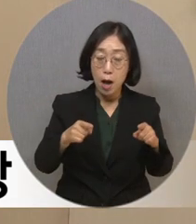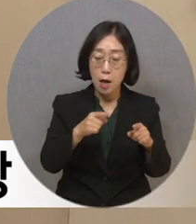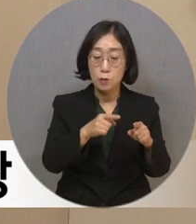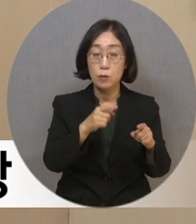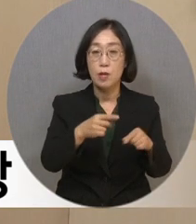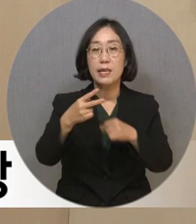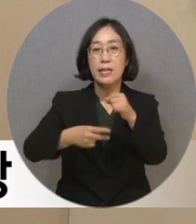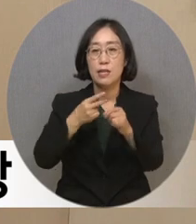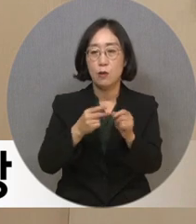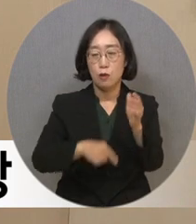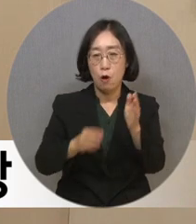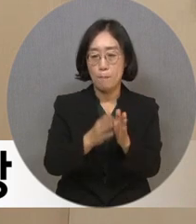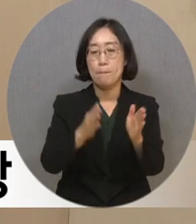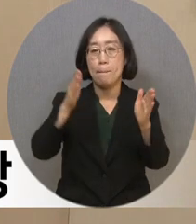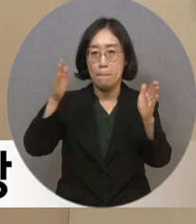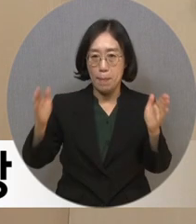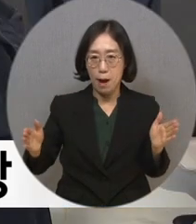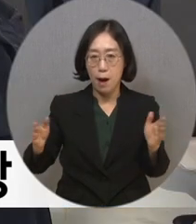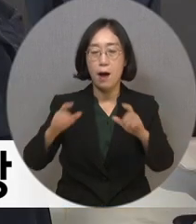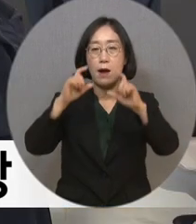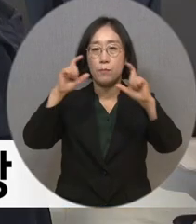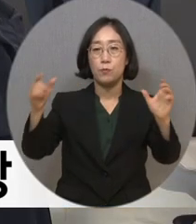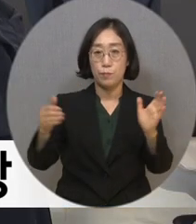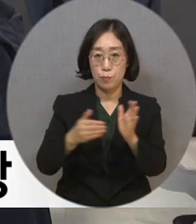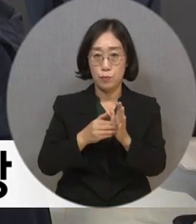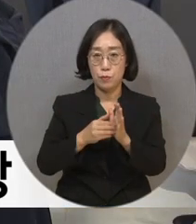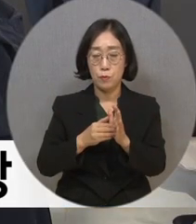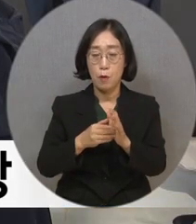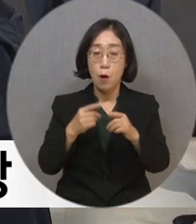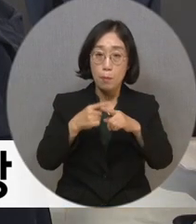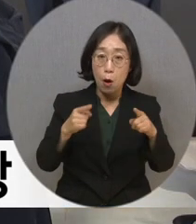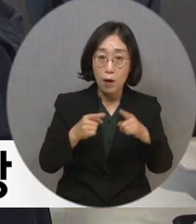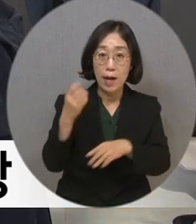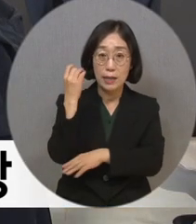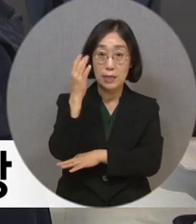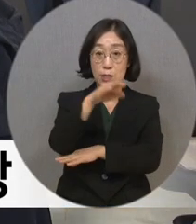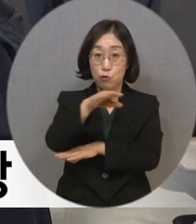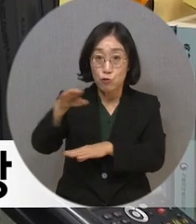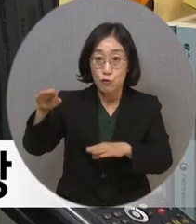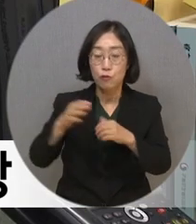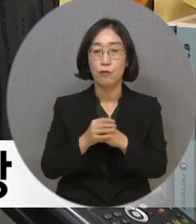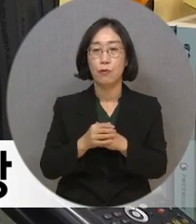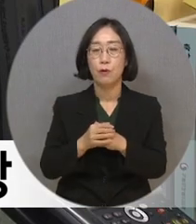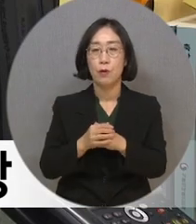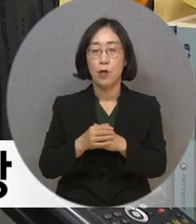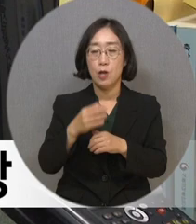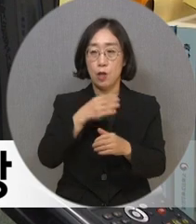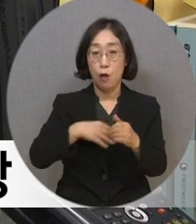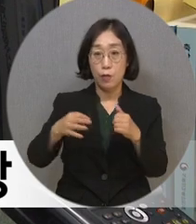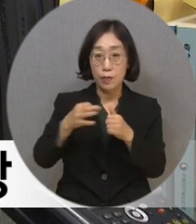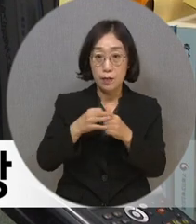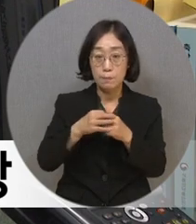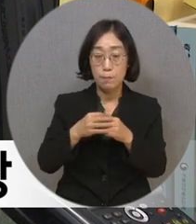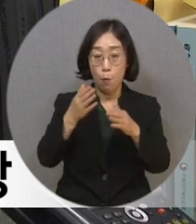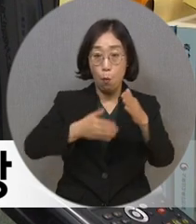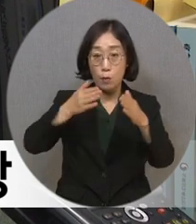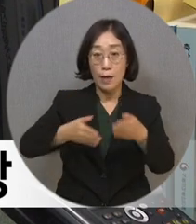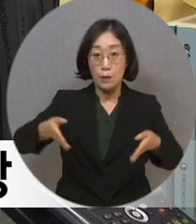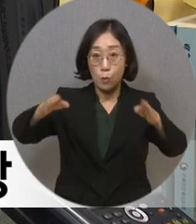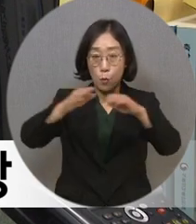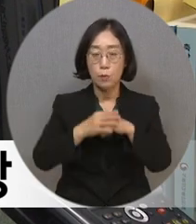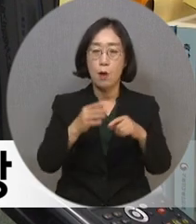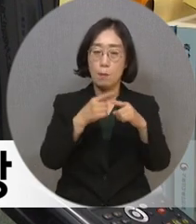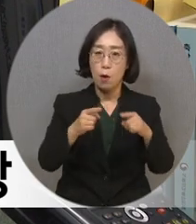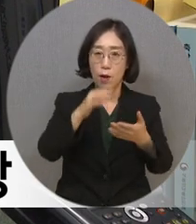연장한다고 밝혔습니다. 이번 근로능력평가의 기준 등에 관한 고시는 국민연금공단의 과거 10년 동안의